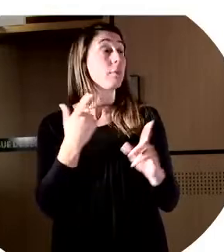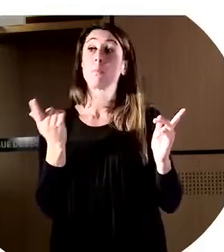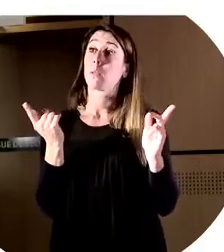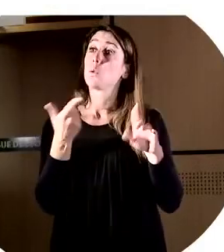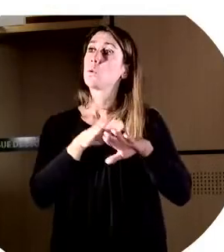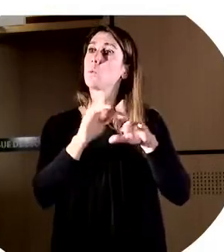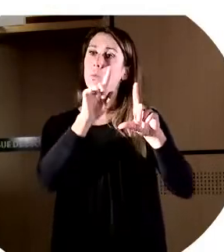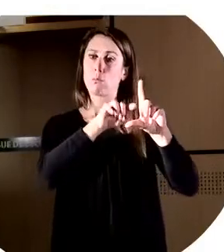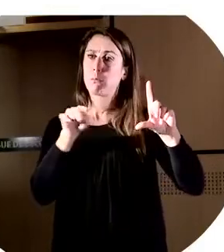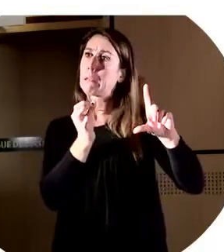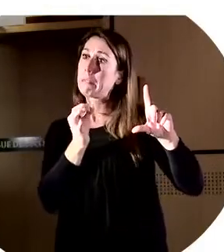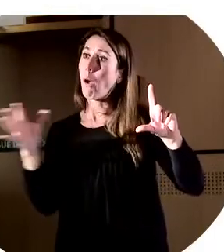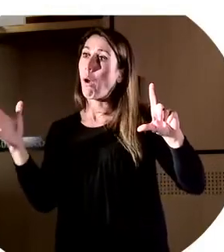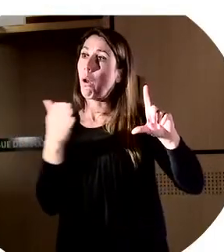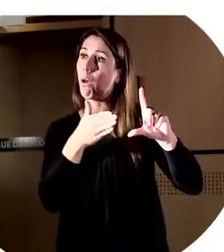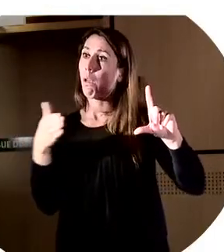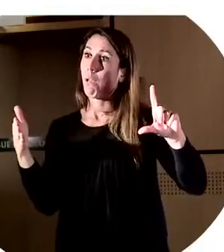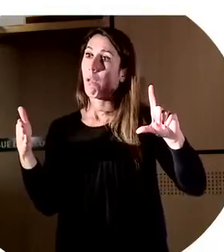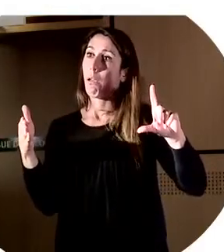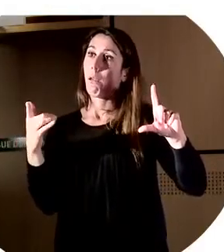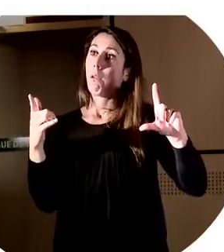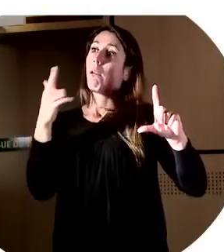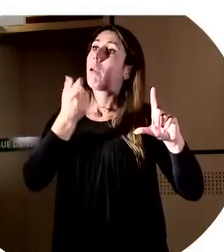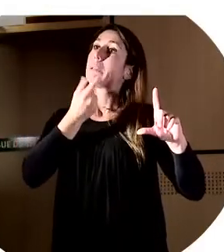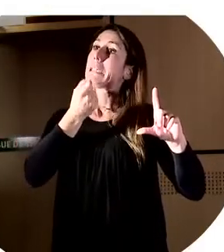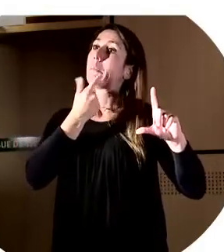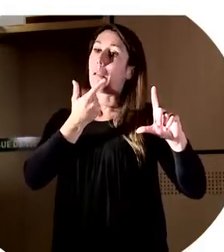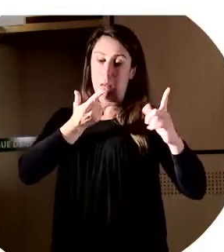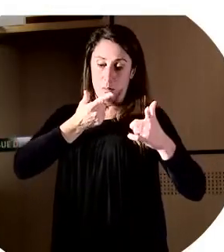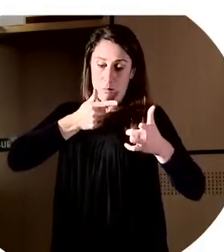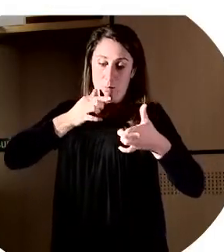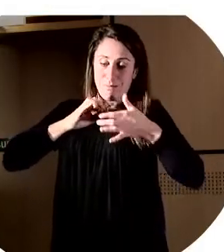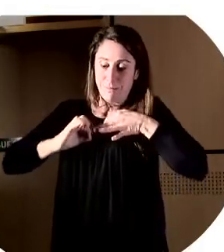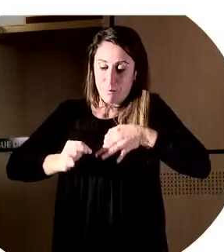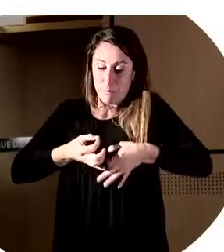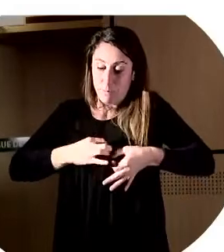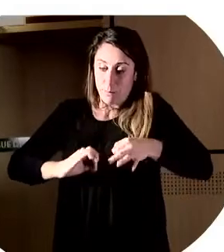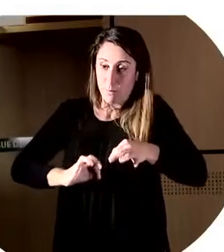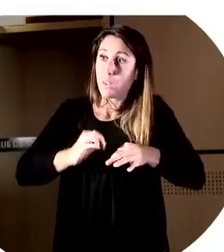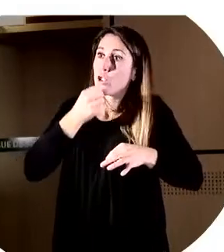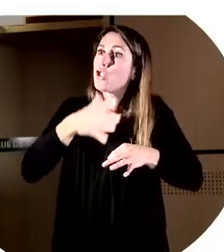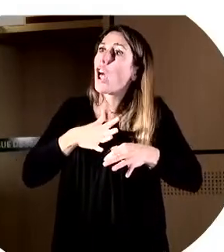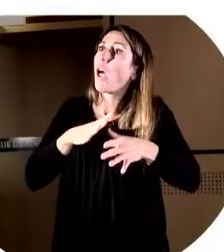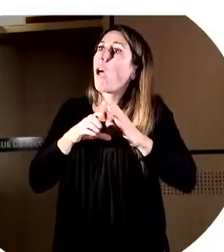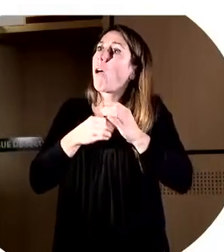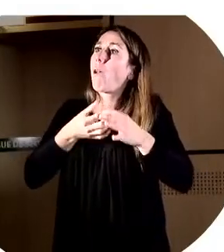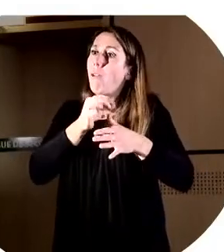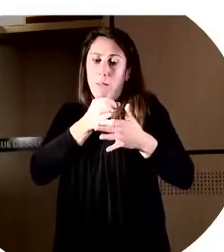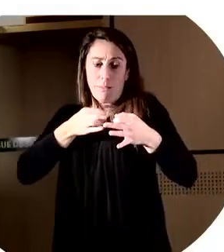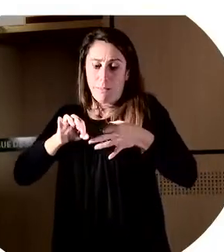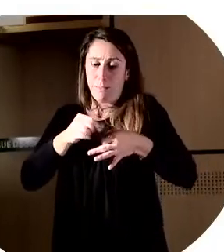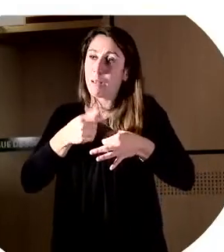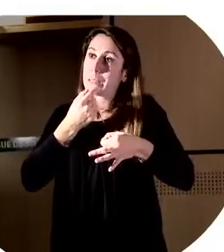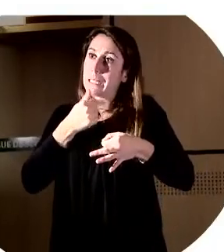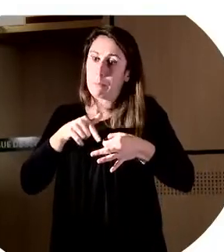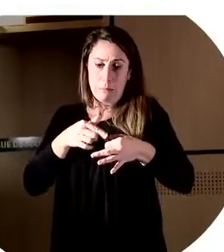du temps de la concentration de médicaments qui va circuler dans notre sang lorsque je prends au